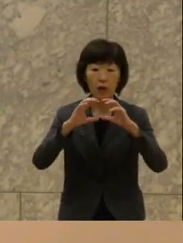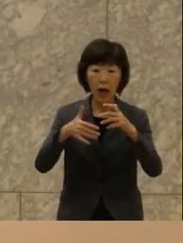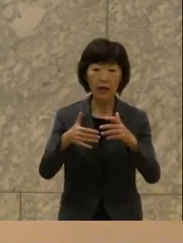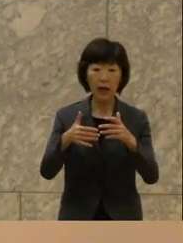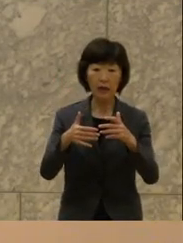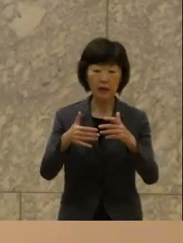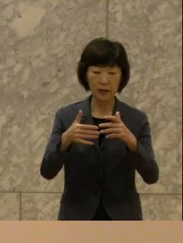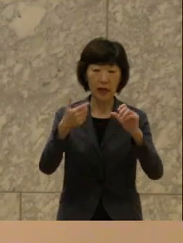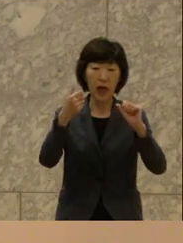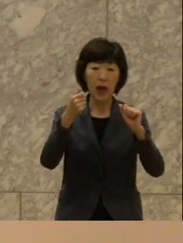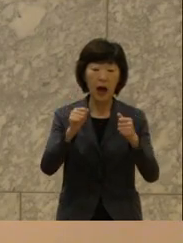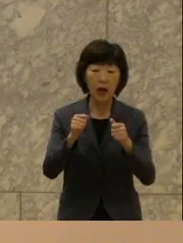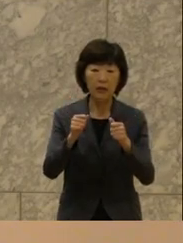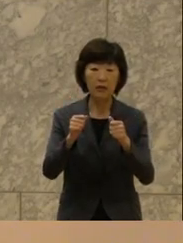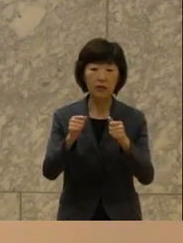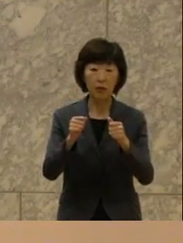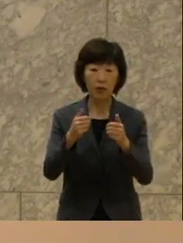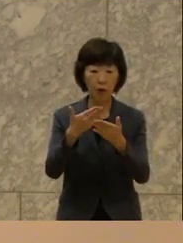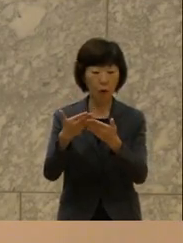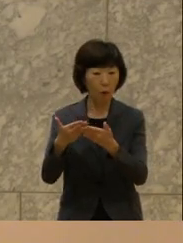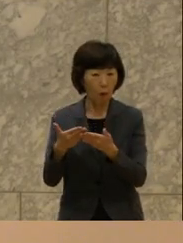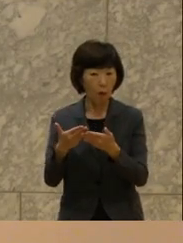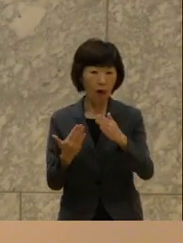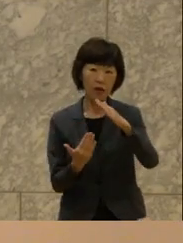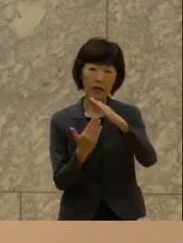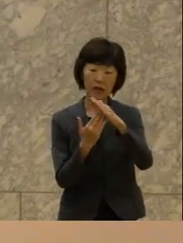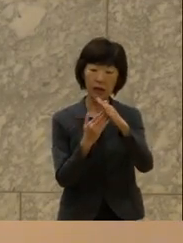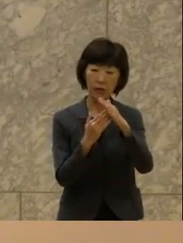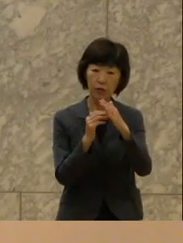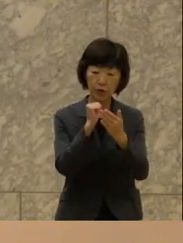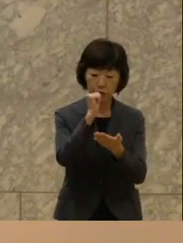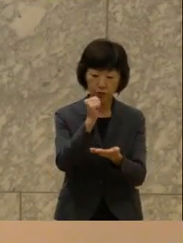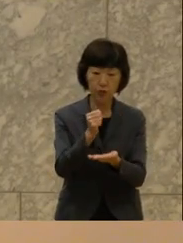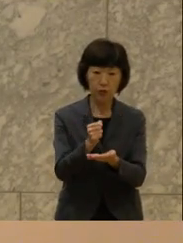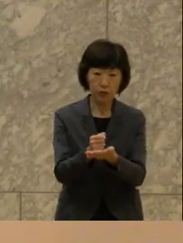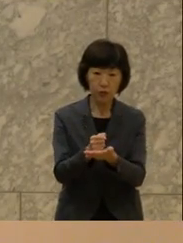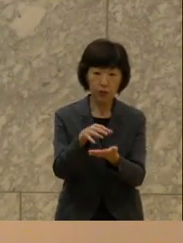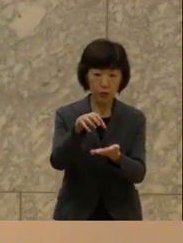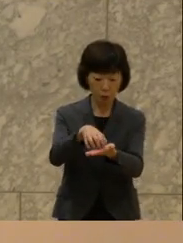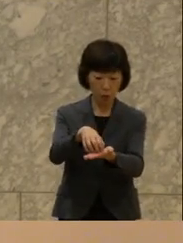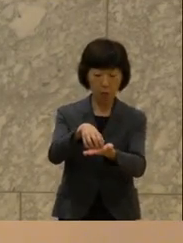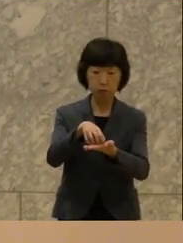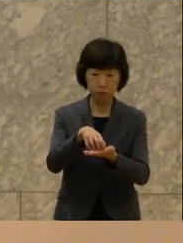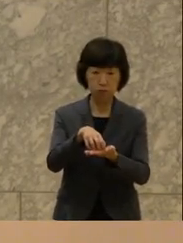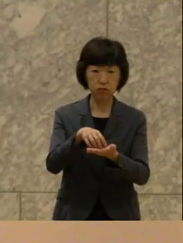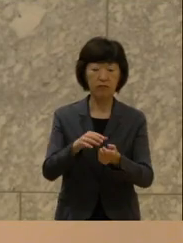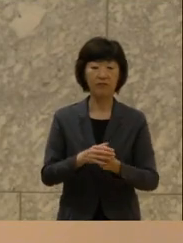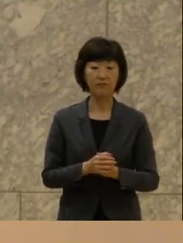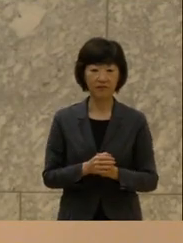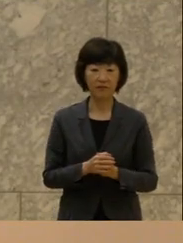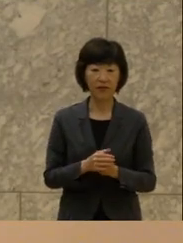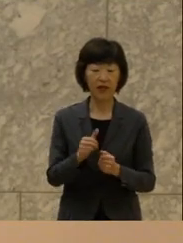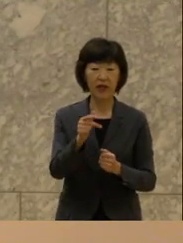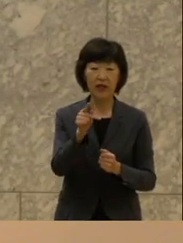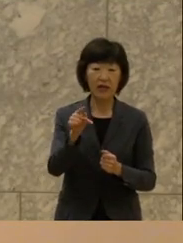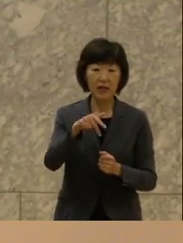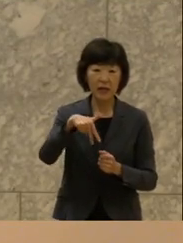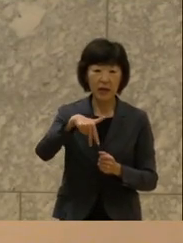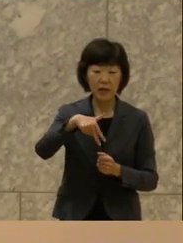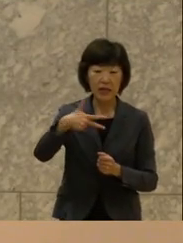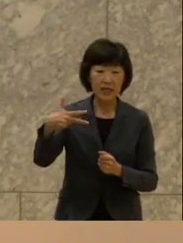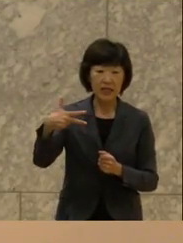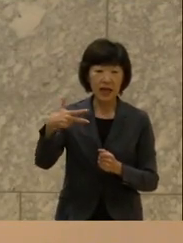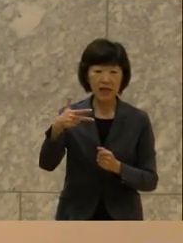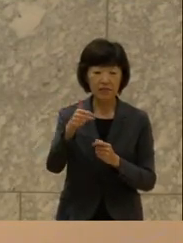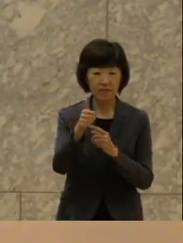最優秀賞を受賞した授業ですさあそれではガビジさんどうぞ